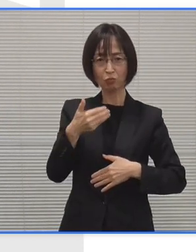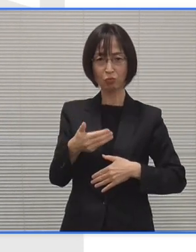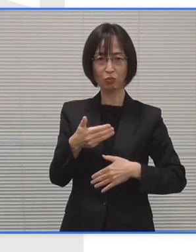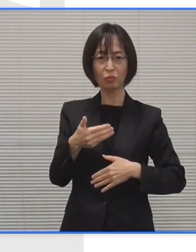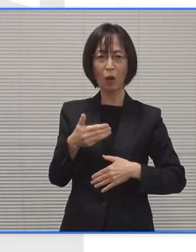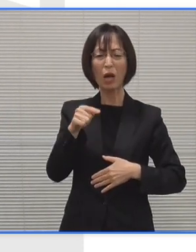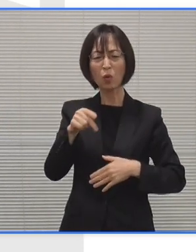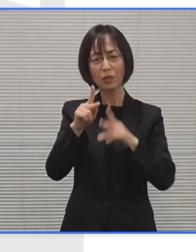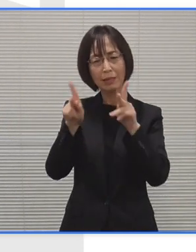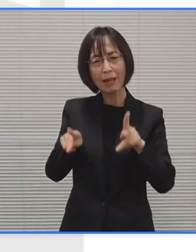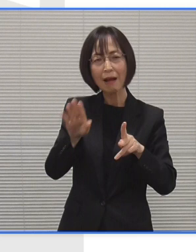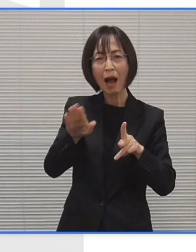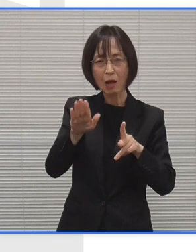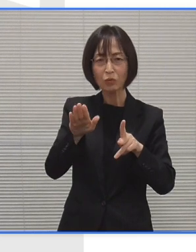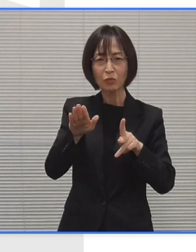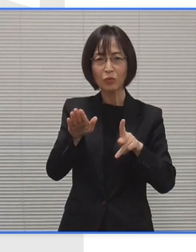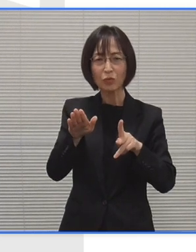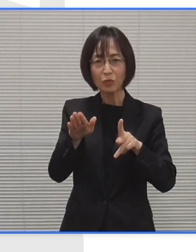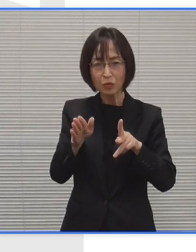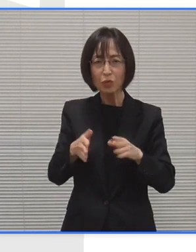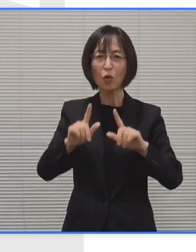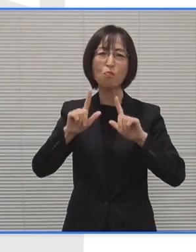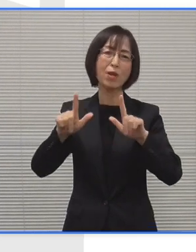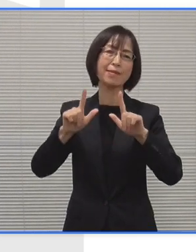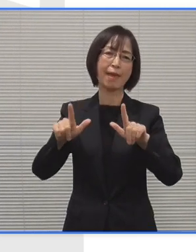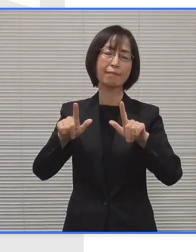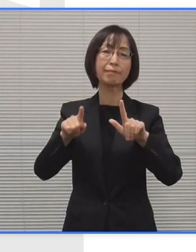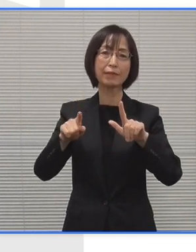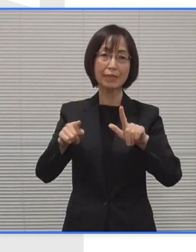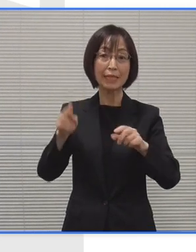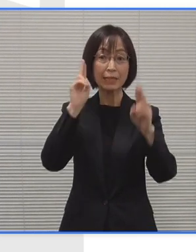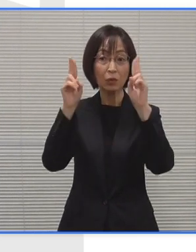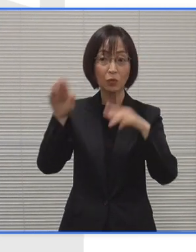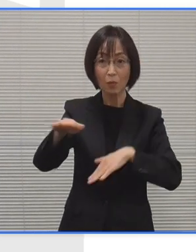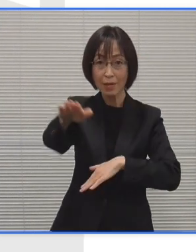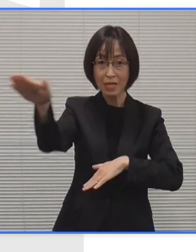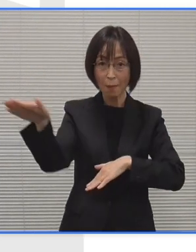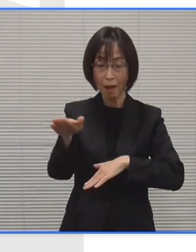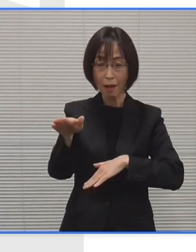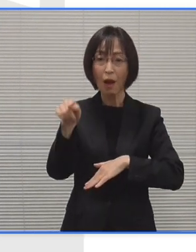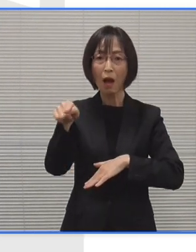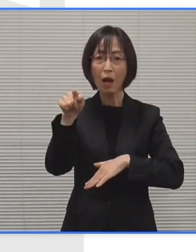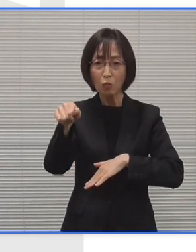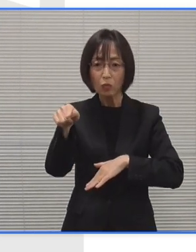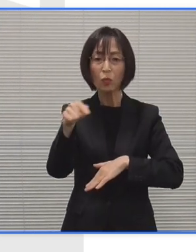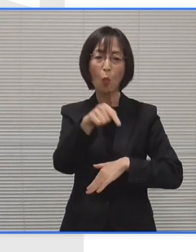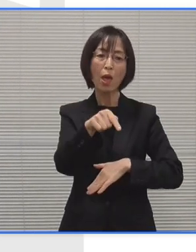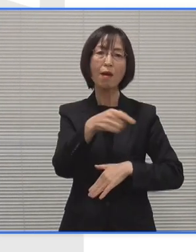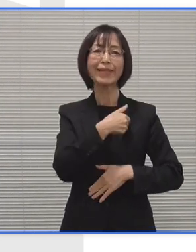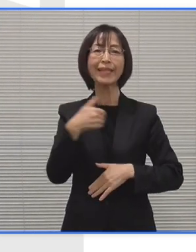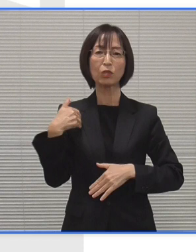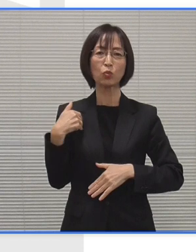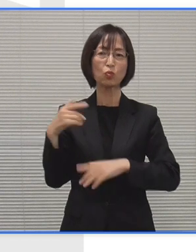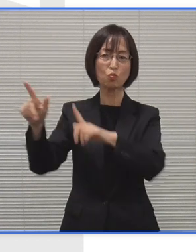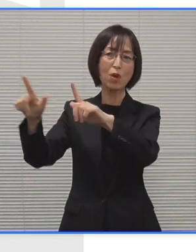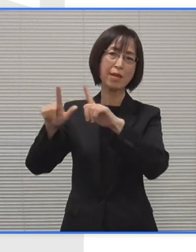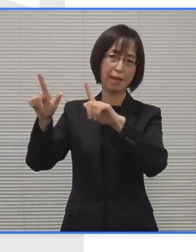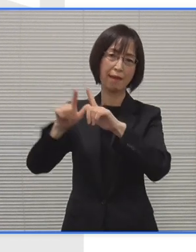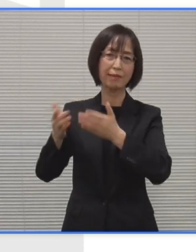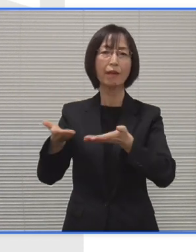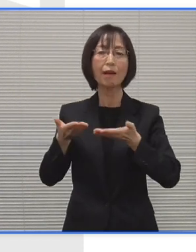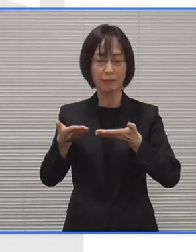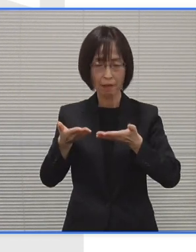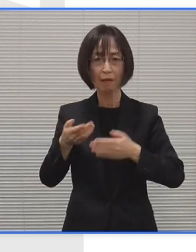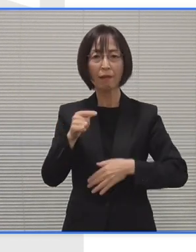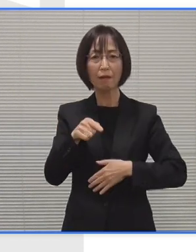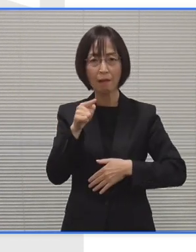ういう課題がありますというのをプレゼンし、また企業の皆様からこんなことができますというのをプレゼンいただいて、そ